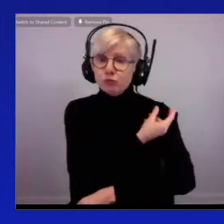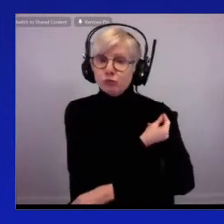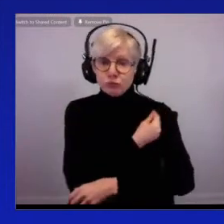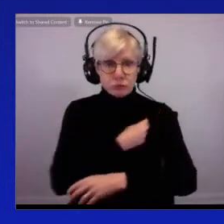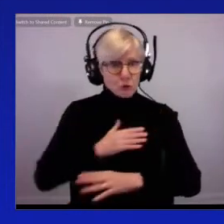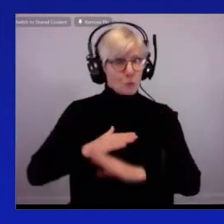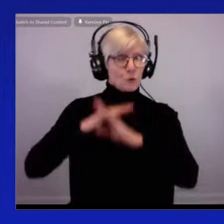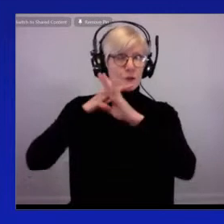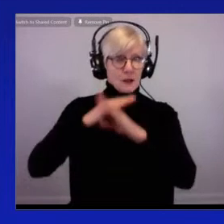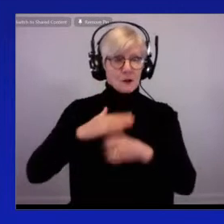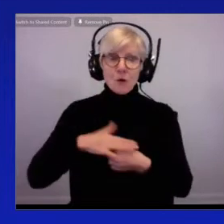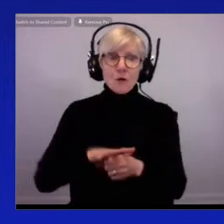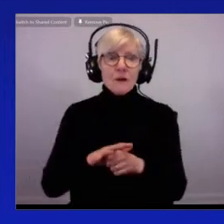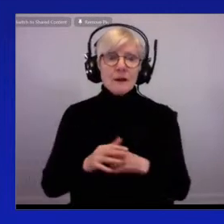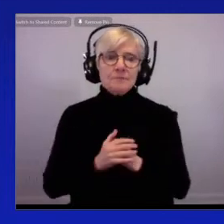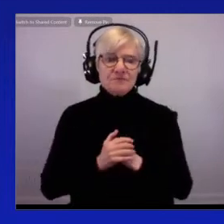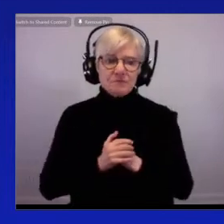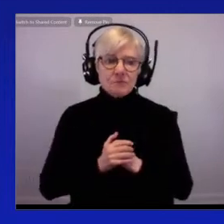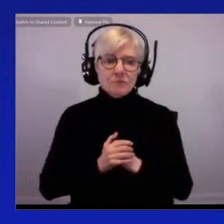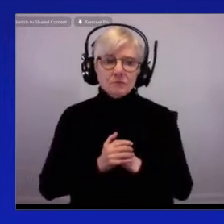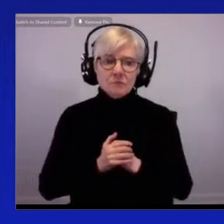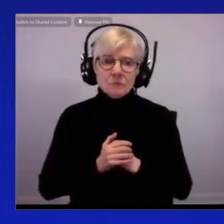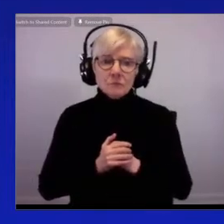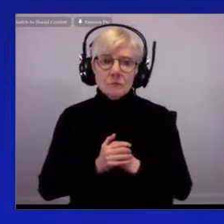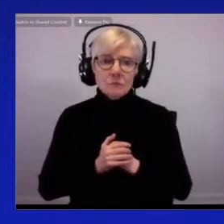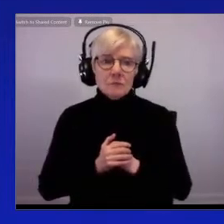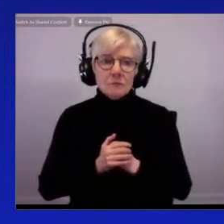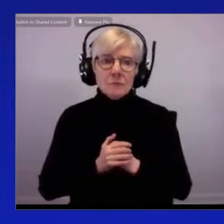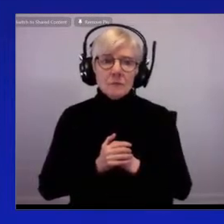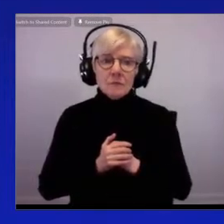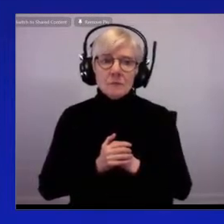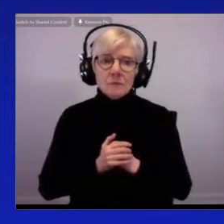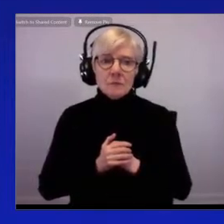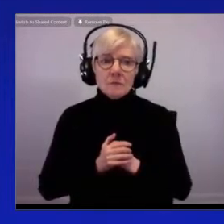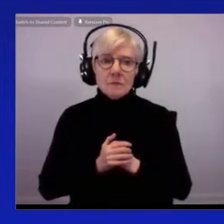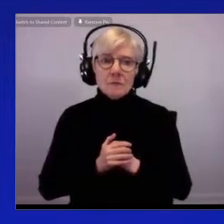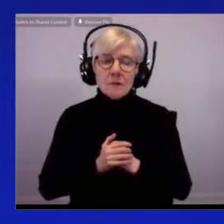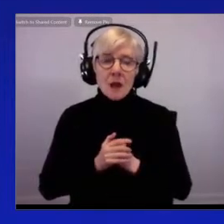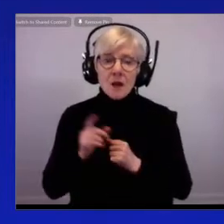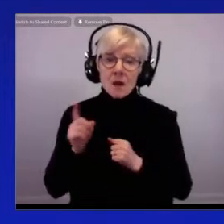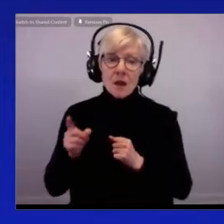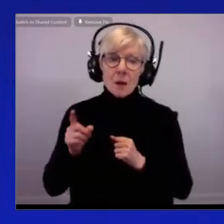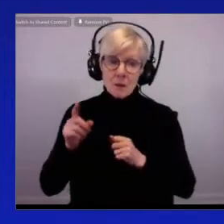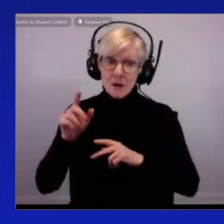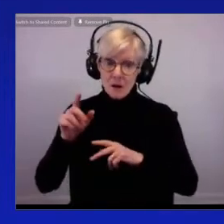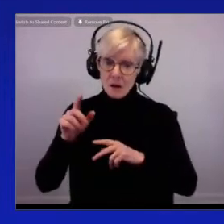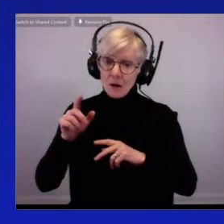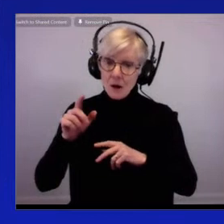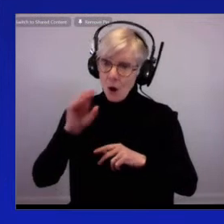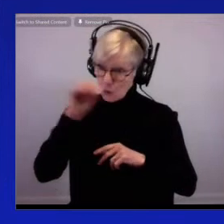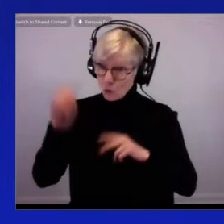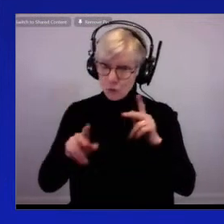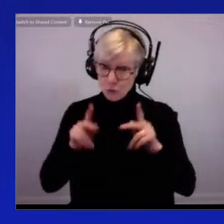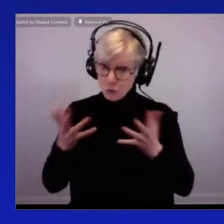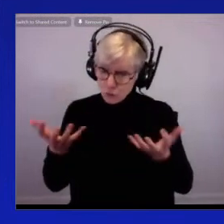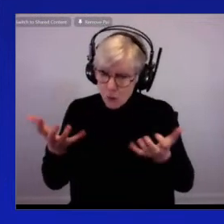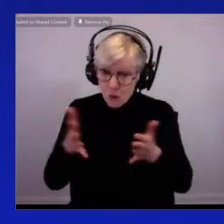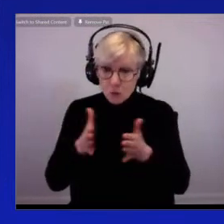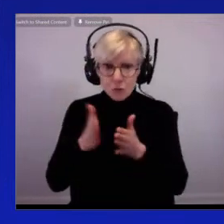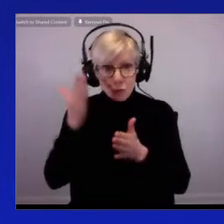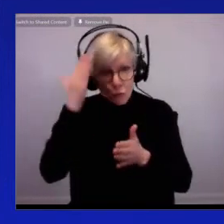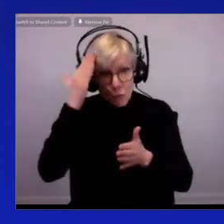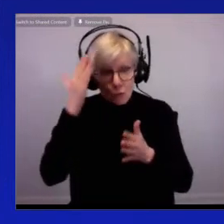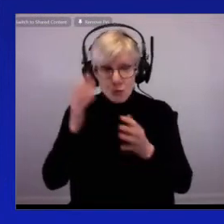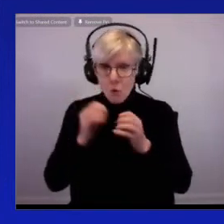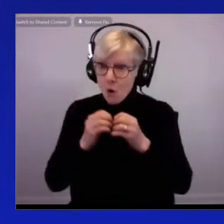syndiquent de l'approvisionnement en vaccins et ne croient pas qu'il faille allonger l'intervalle entre la